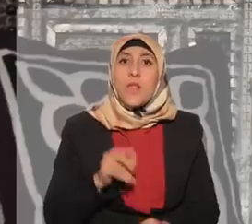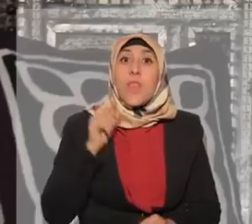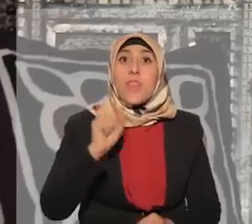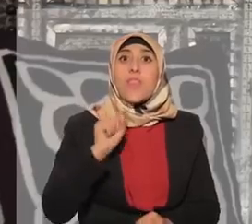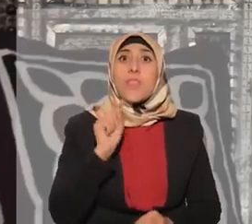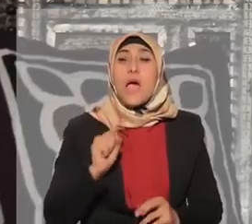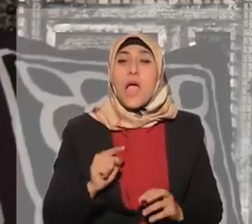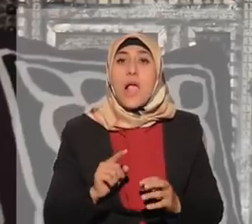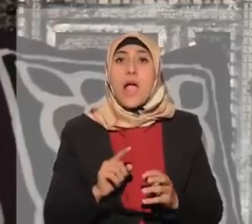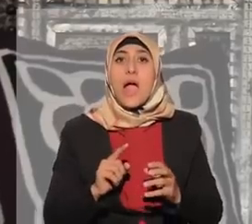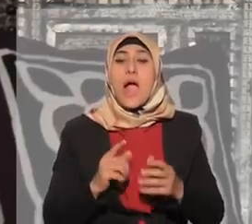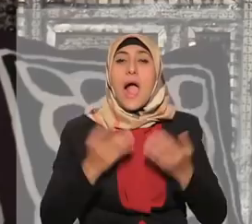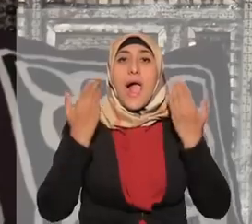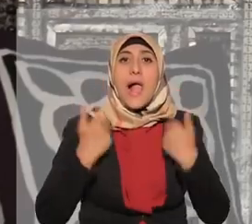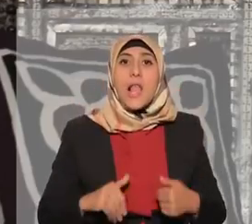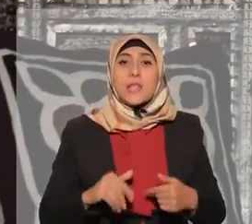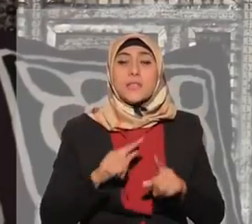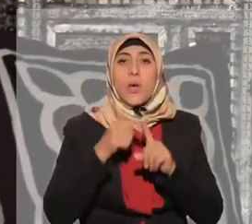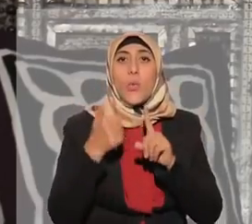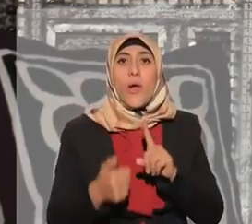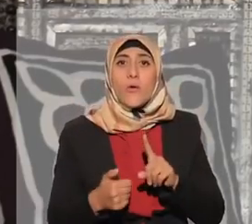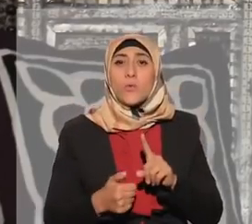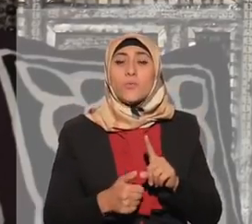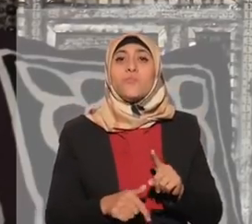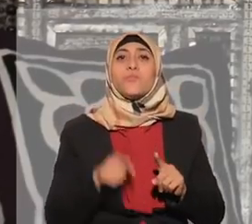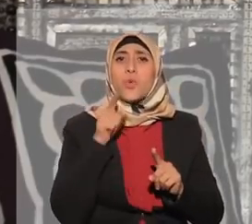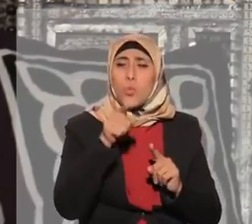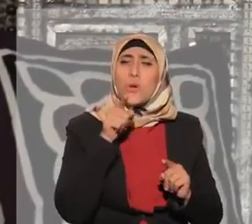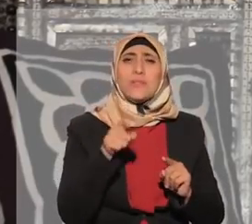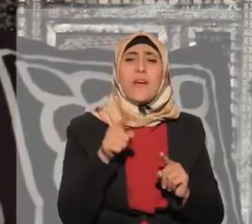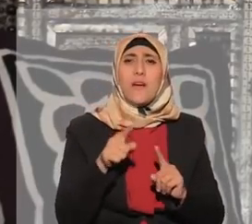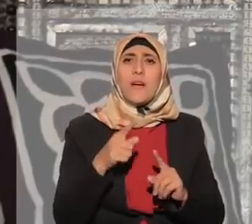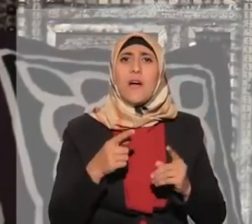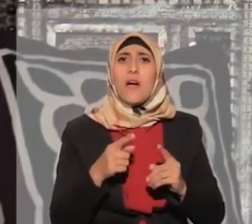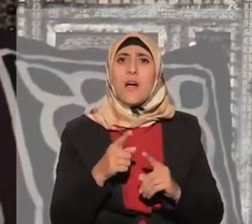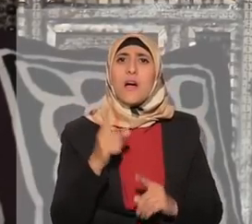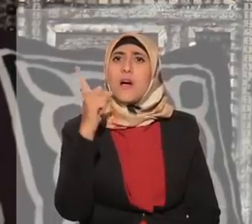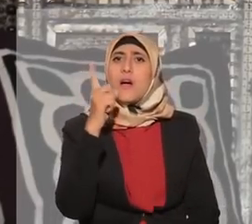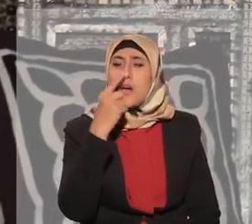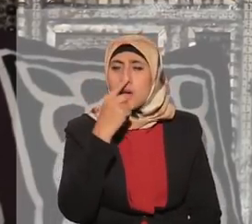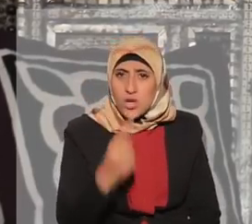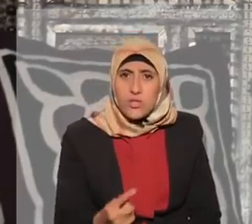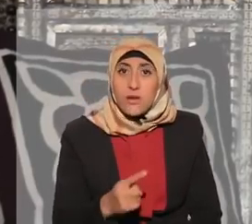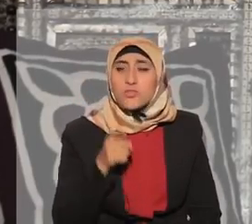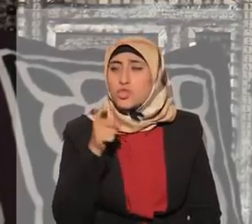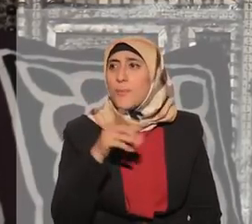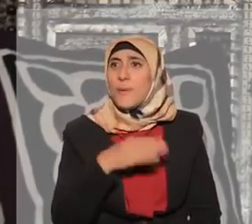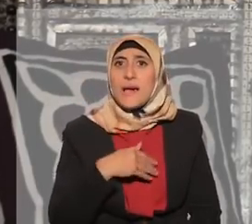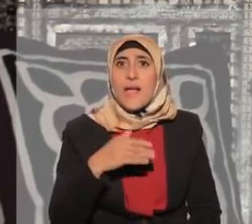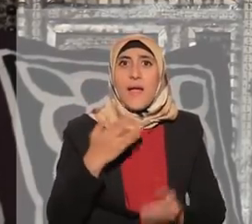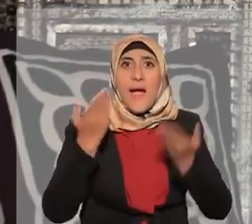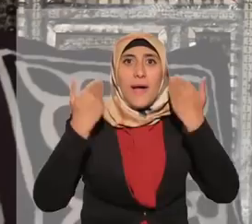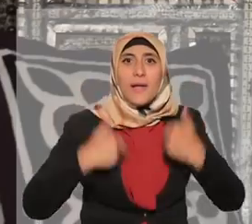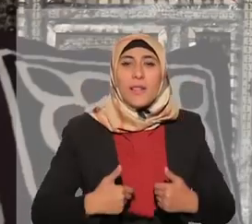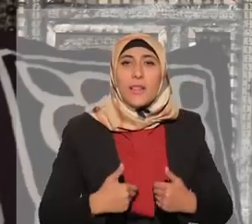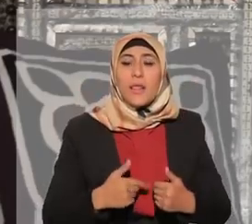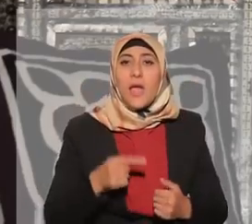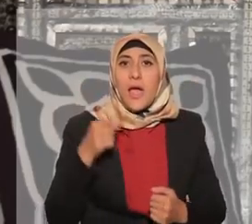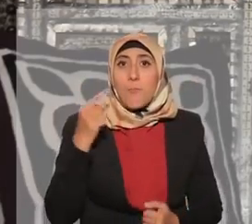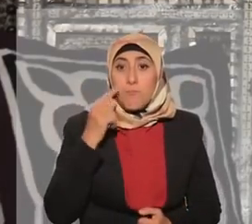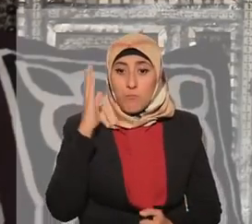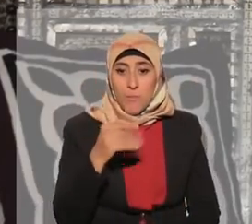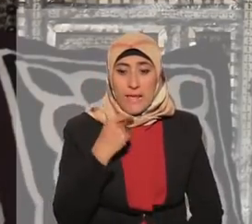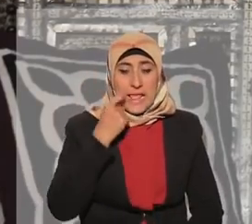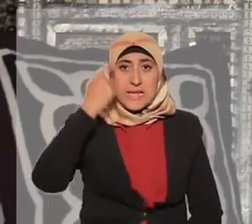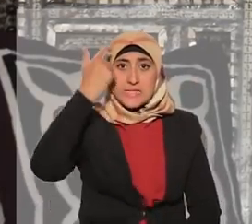ماذا؟ حالة توكل. كذلك الرضا له أحوال، وأحياناً الأحوال هذه تكون قاهرة غالبة، لا يستطيع